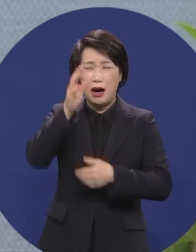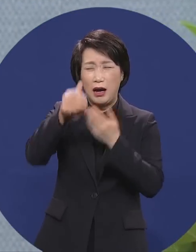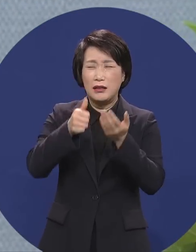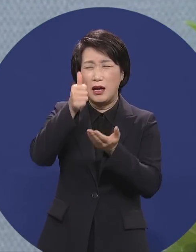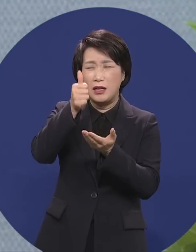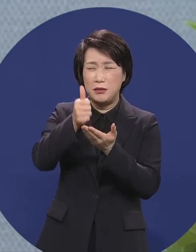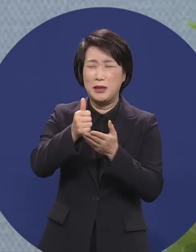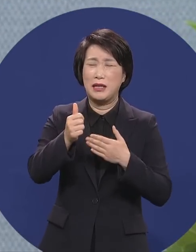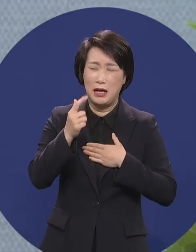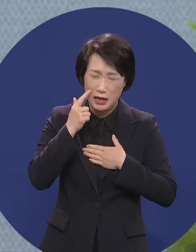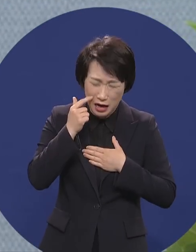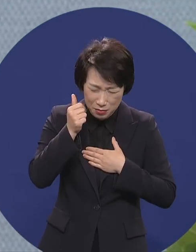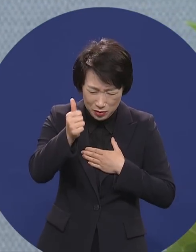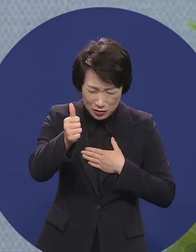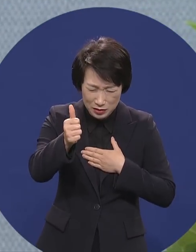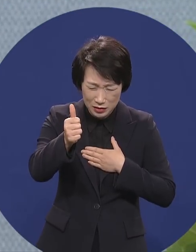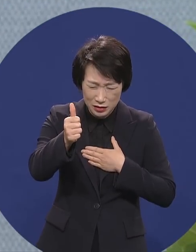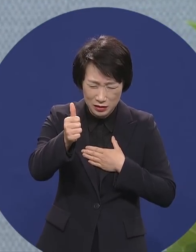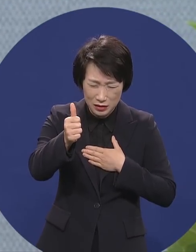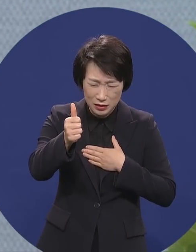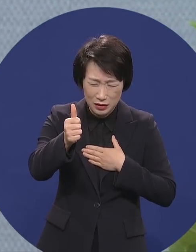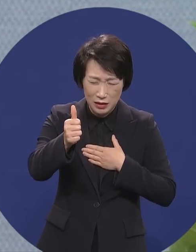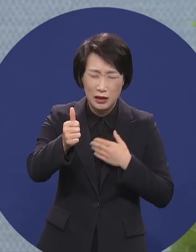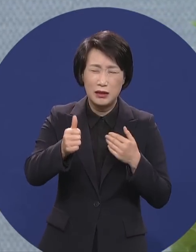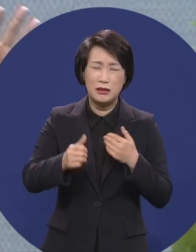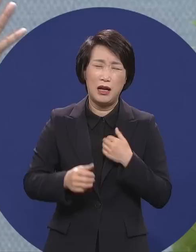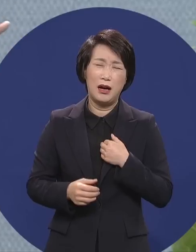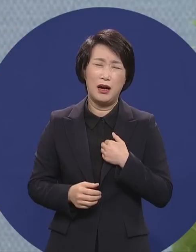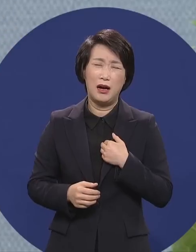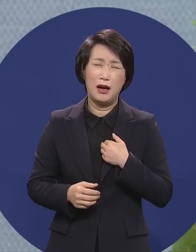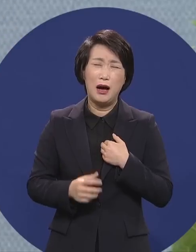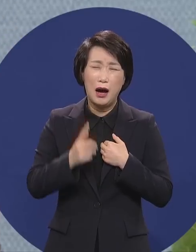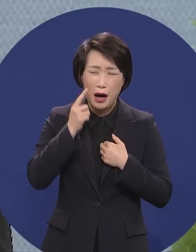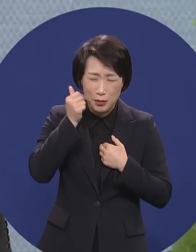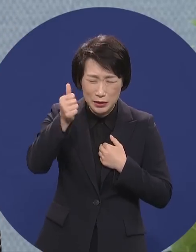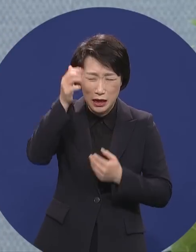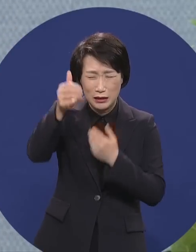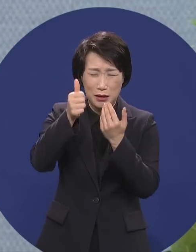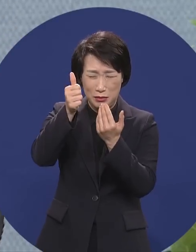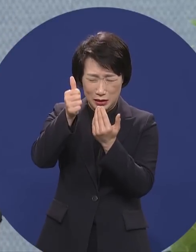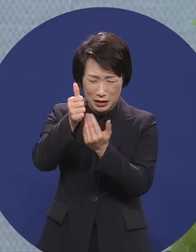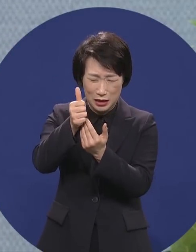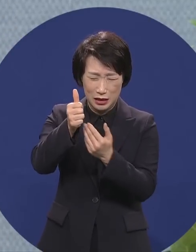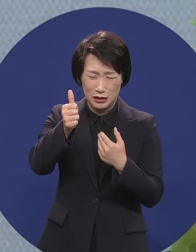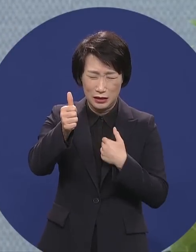하나님이 우리 아버지인데 내가 얼마나 아버지 앞에